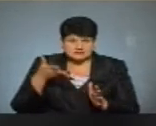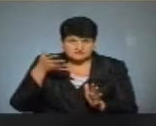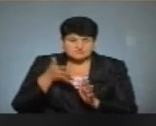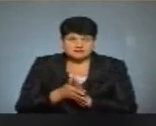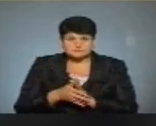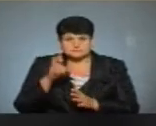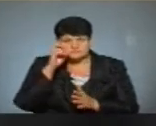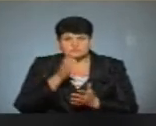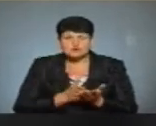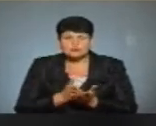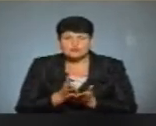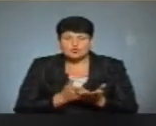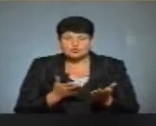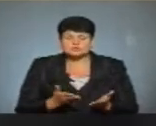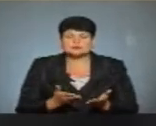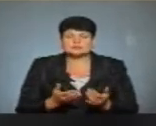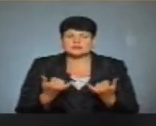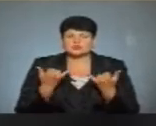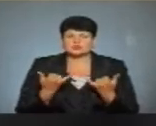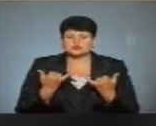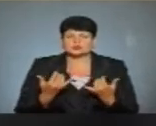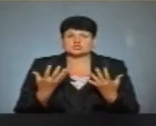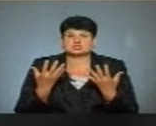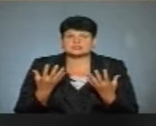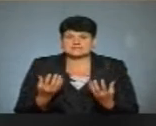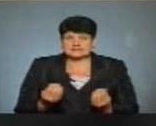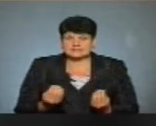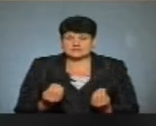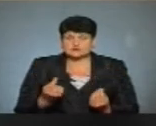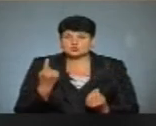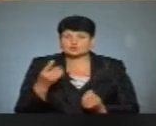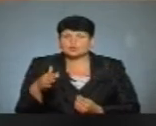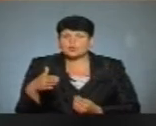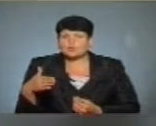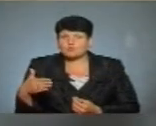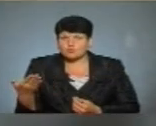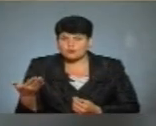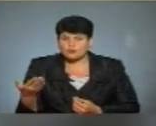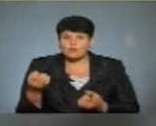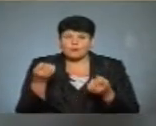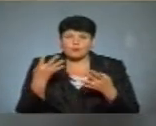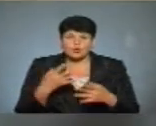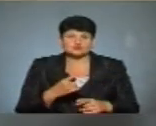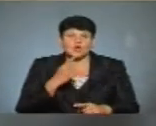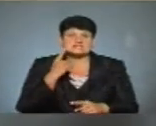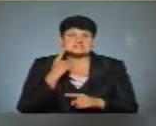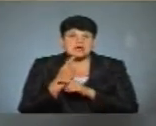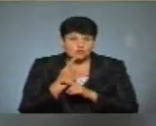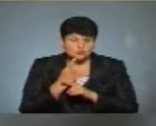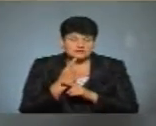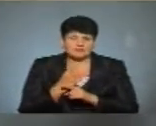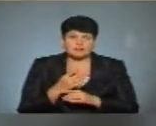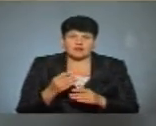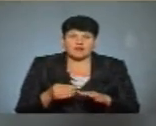комунальні послуги. І на сьогоднішній день з одного боку просто заборонити, але свого